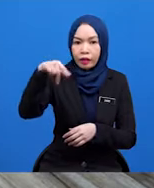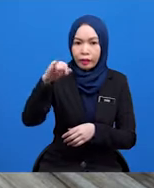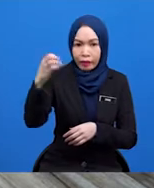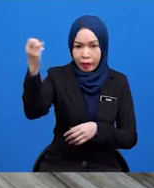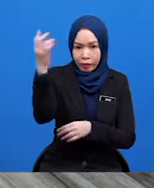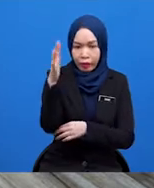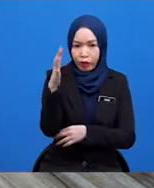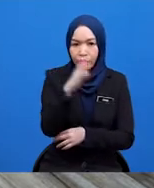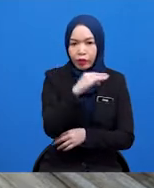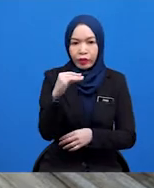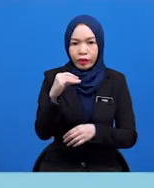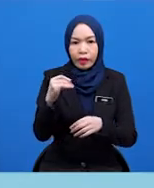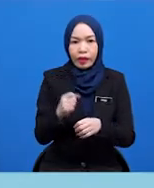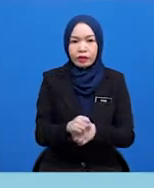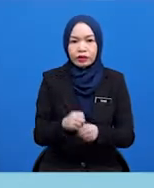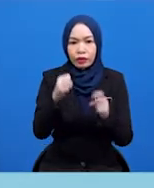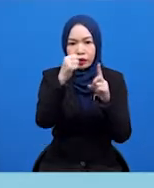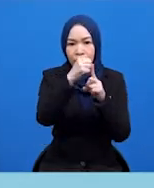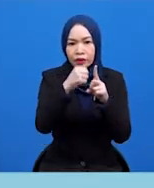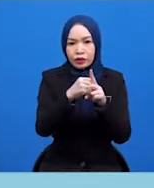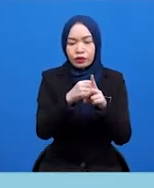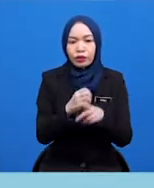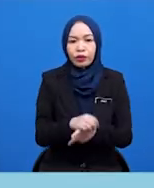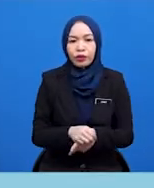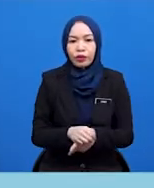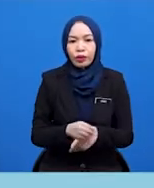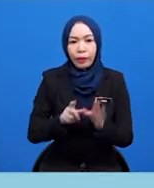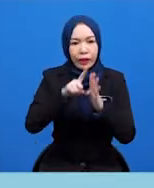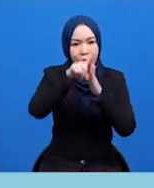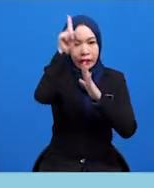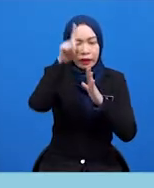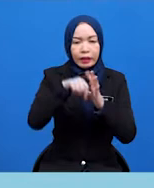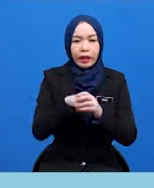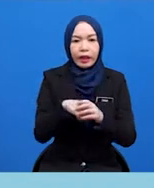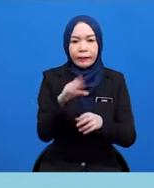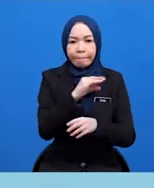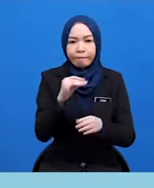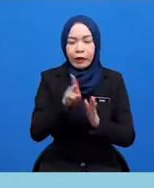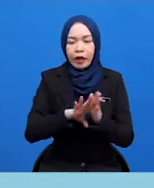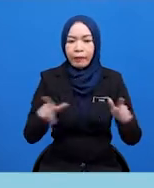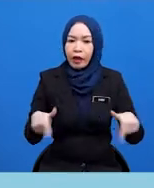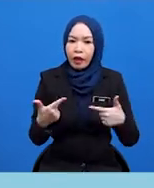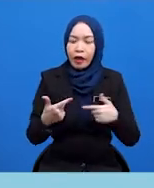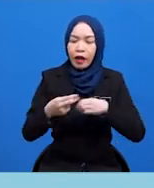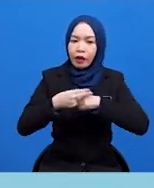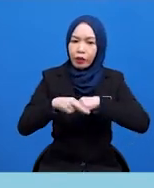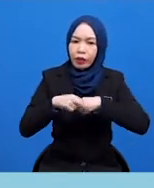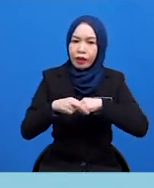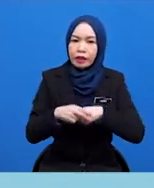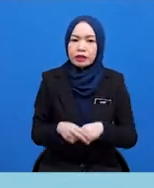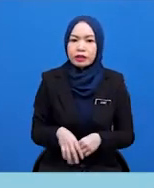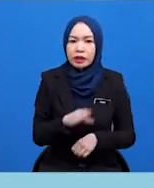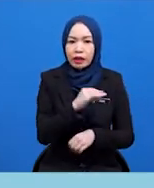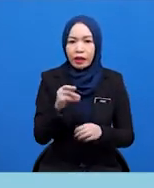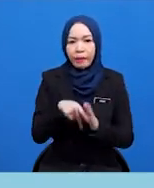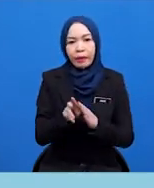persekitaran meningkat. Keenam, berlaku hakisan. penerokaan tanah bagi membuka